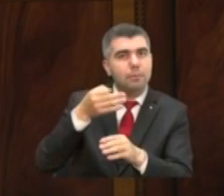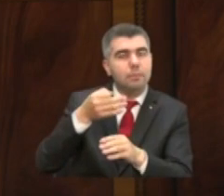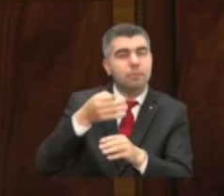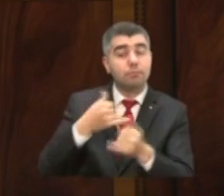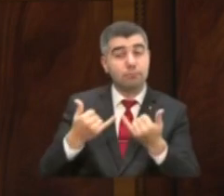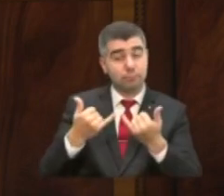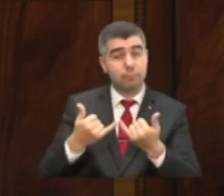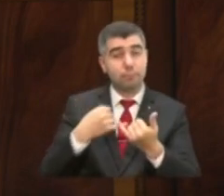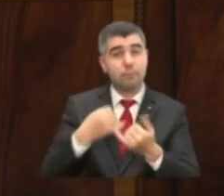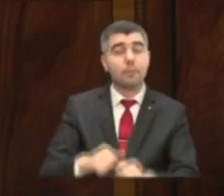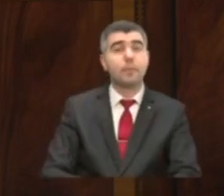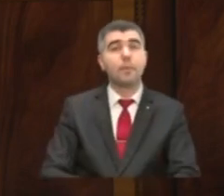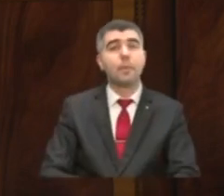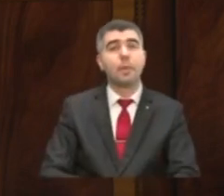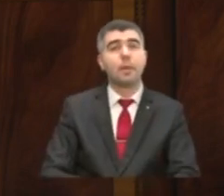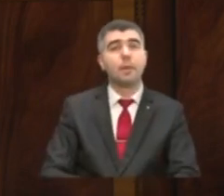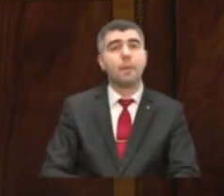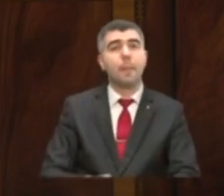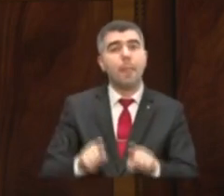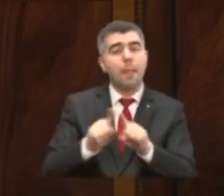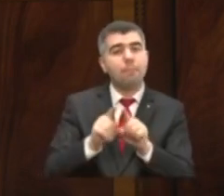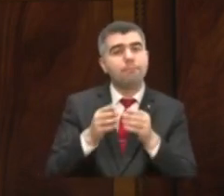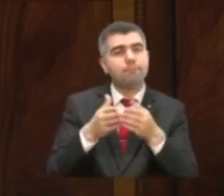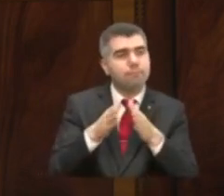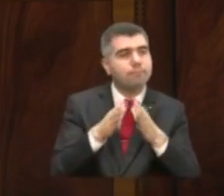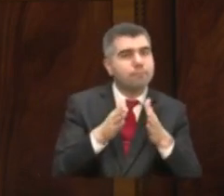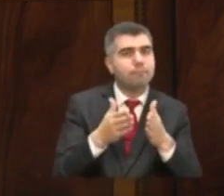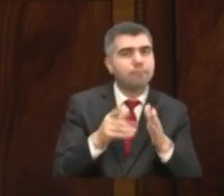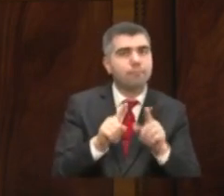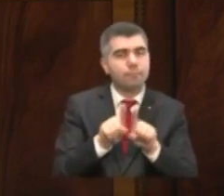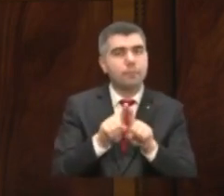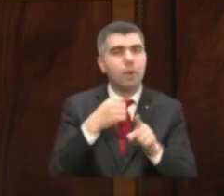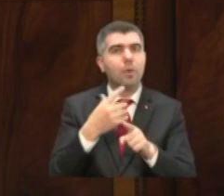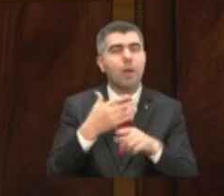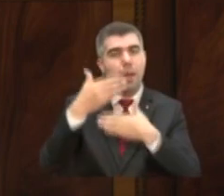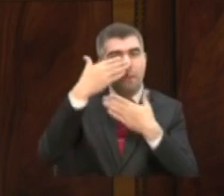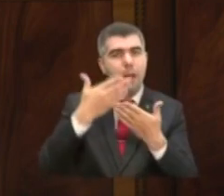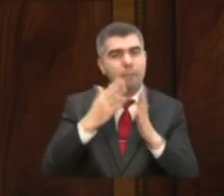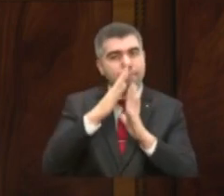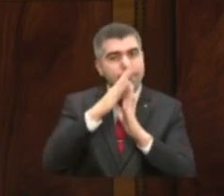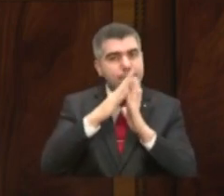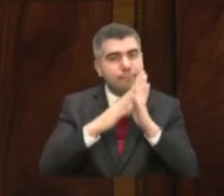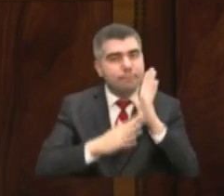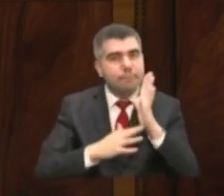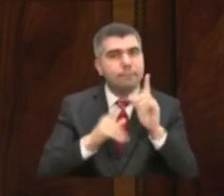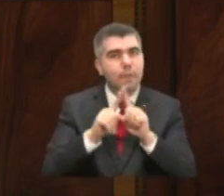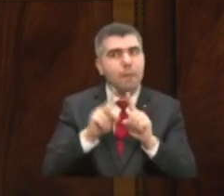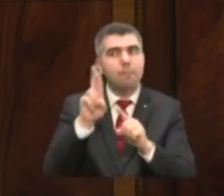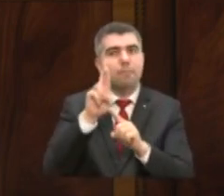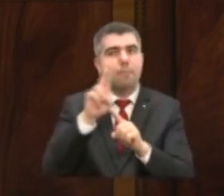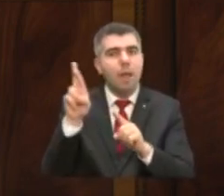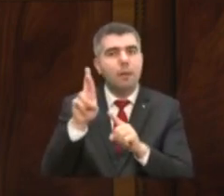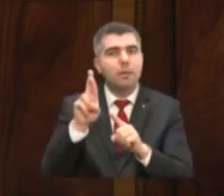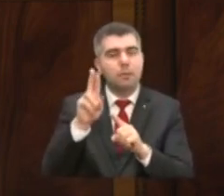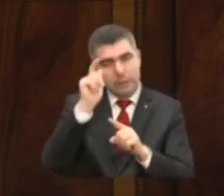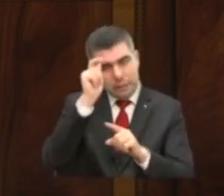بارتياح يعني نسبة الانفراج اللي كيعرفها البلاد ديالنا، خاصة بعد الإجراءات اللي أقدم عليها صاحب الجلالة نصر الله